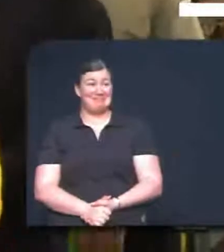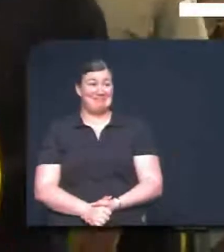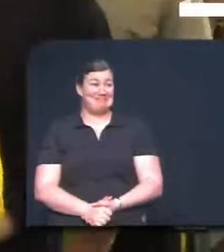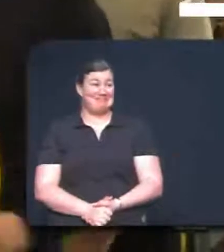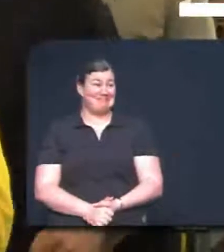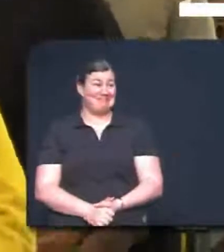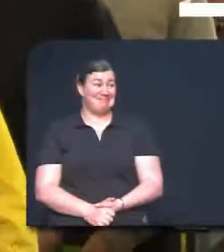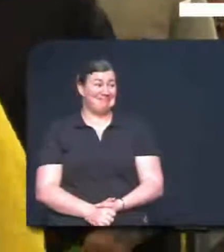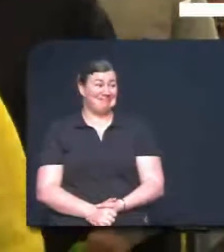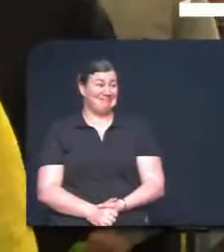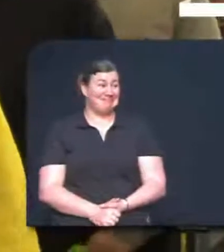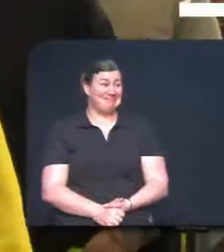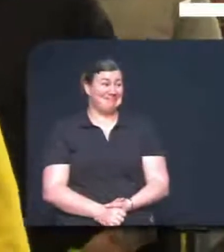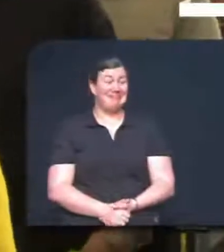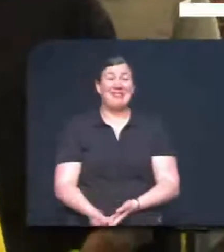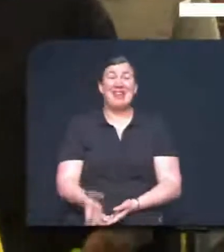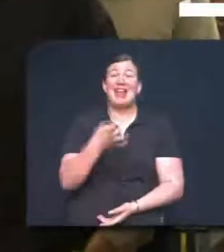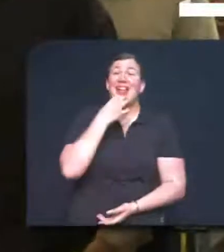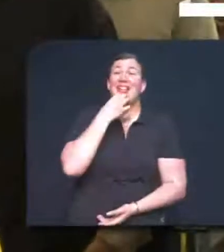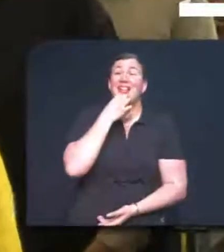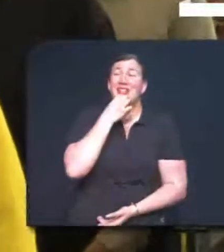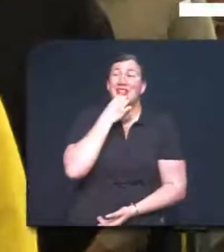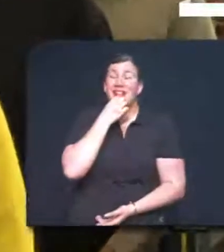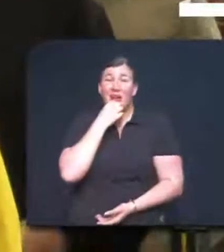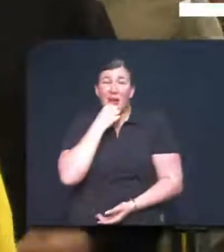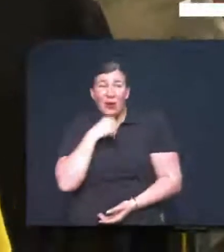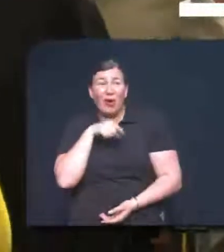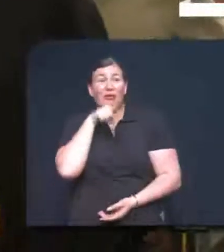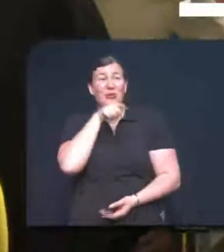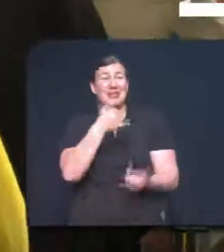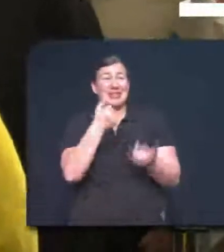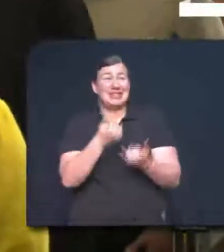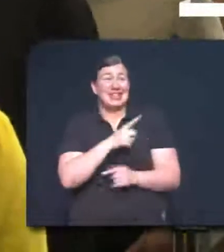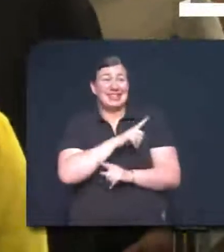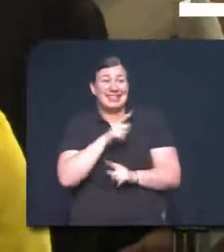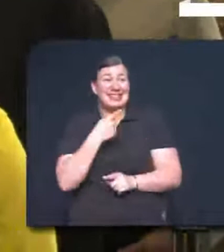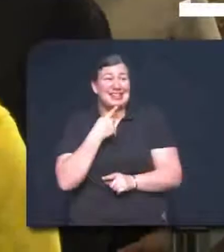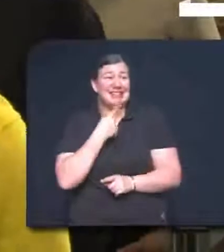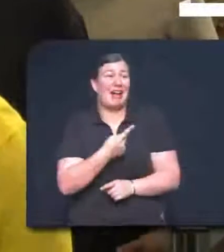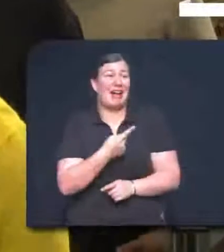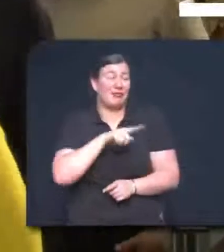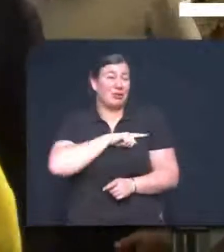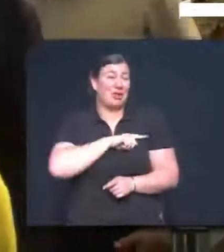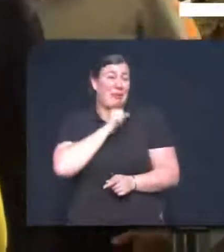also ich hoffe du hast jetzt nichts gesagt wo ich dir hätte das Mikro abdrehen müssen nicht